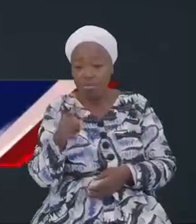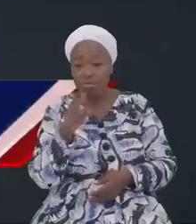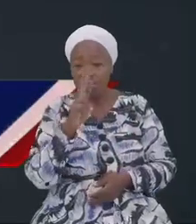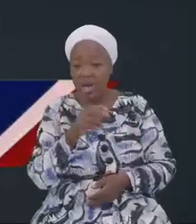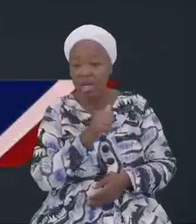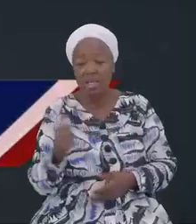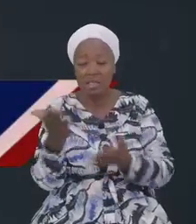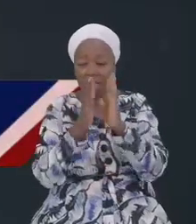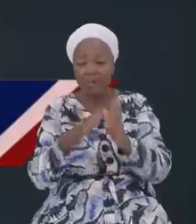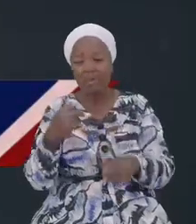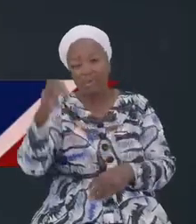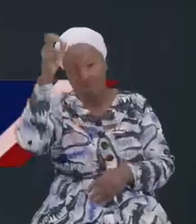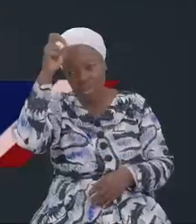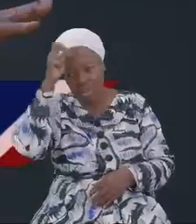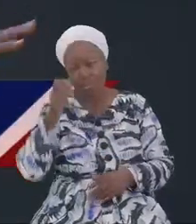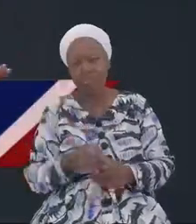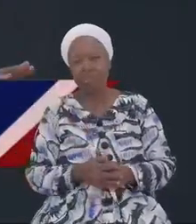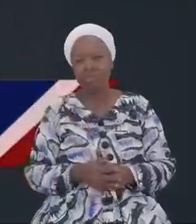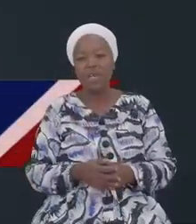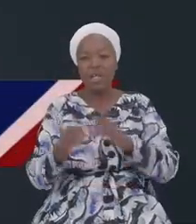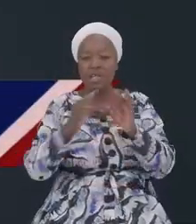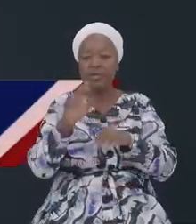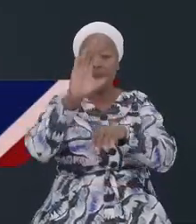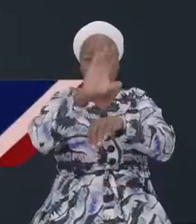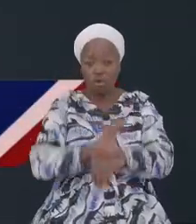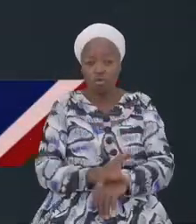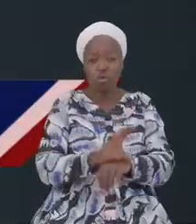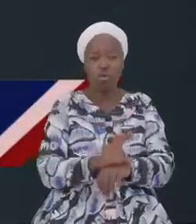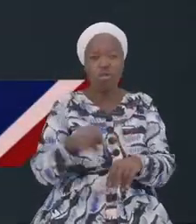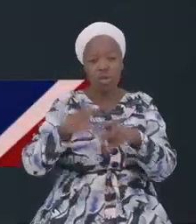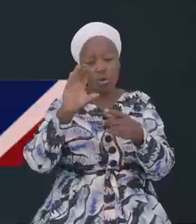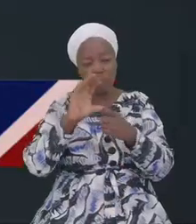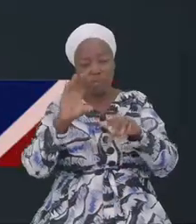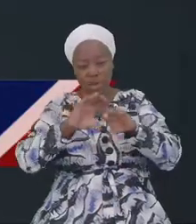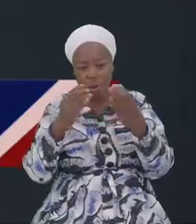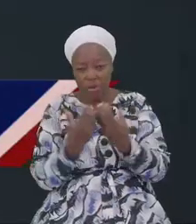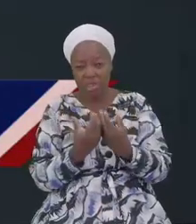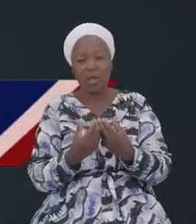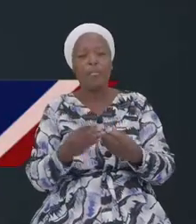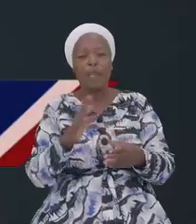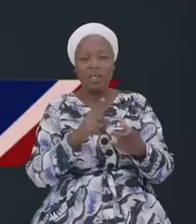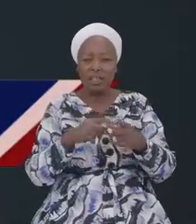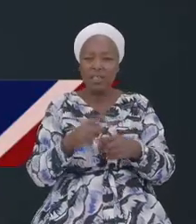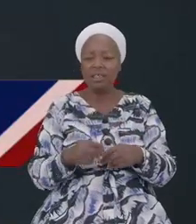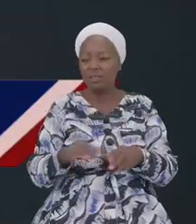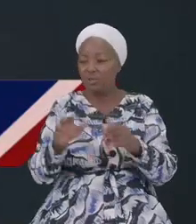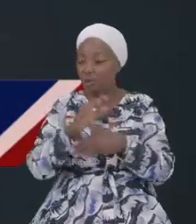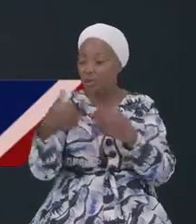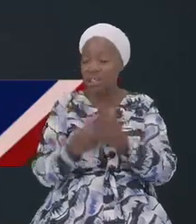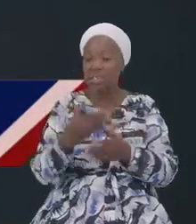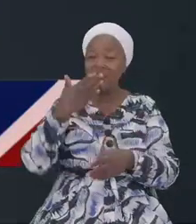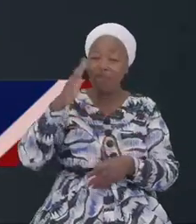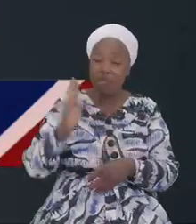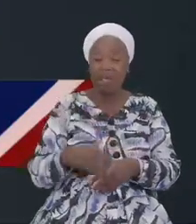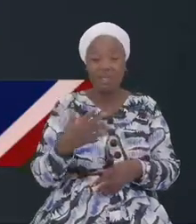de Satan. Si la culture, la communauté, pas ce qu'ils font, leur fraude, c'est la culture chez eux